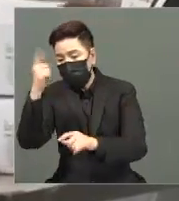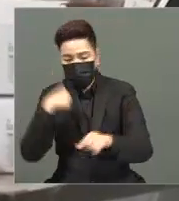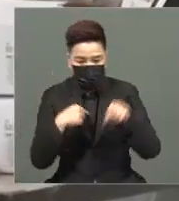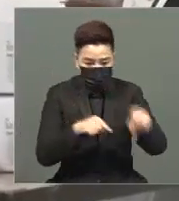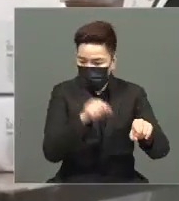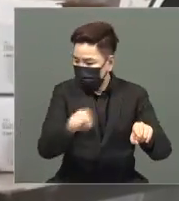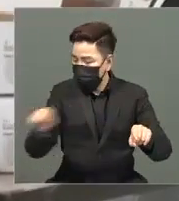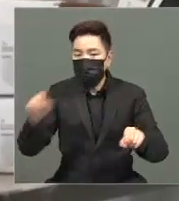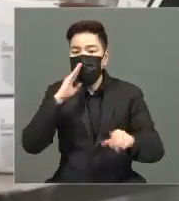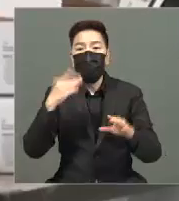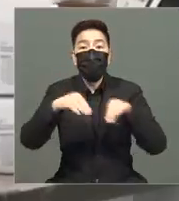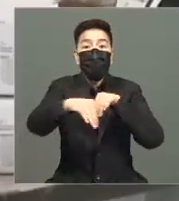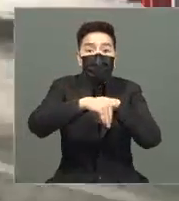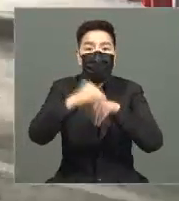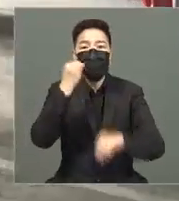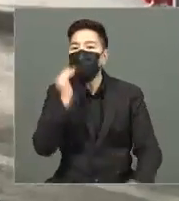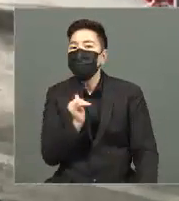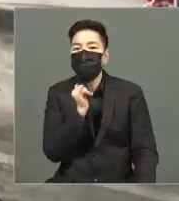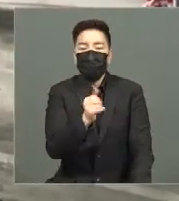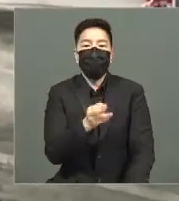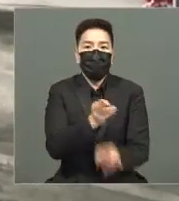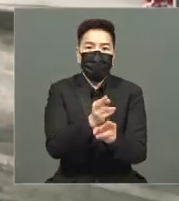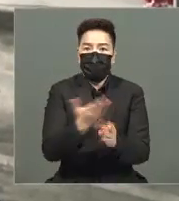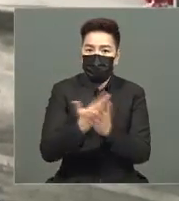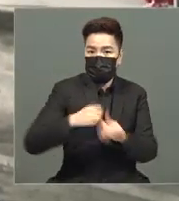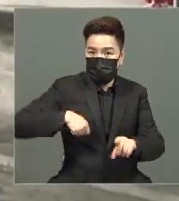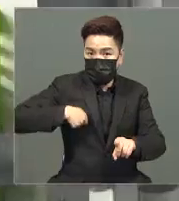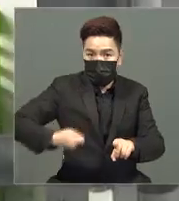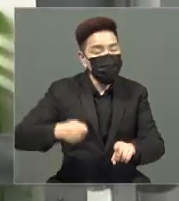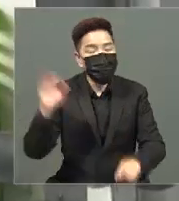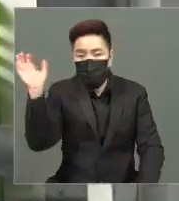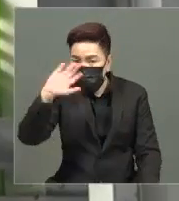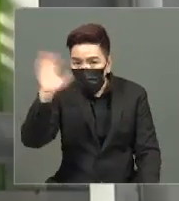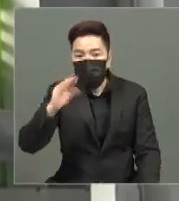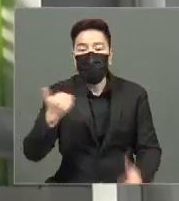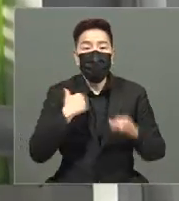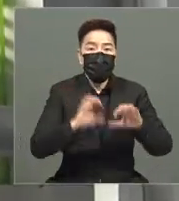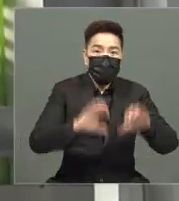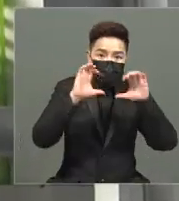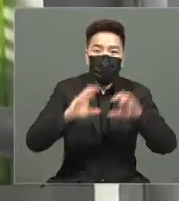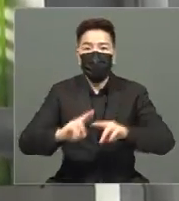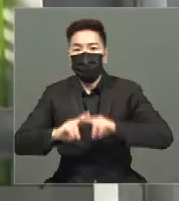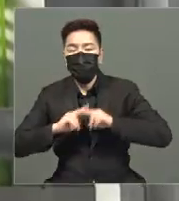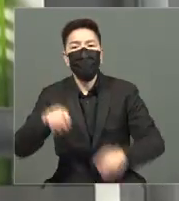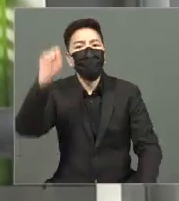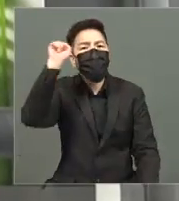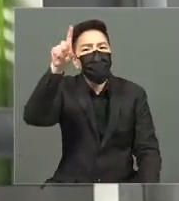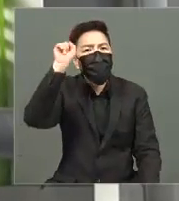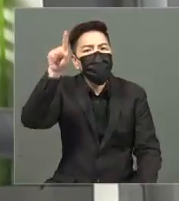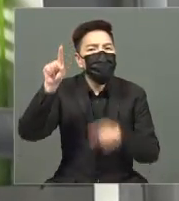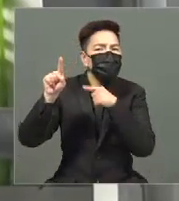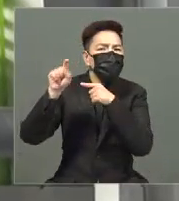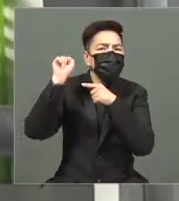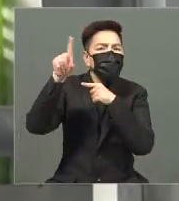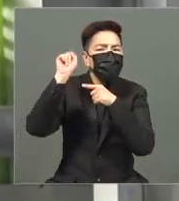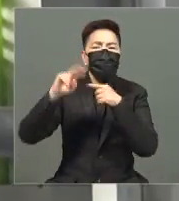ในหน่วยบริการที่ใกล้บ้านที่สุดโดยที่ไม่เสียค่าใช้จ่ายค่ะแต่ว่าจะเป็นมีพระเอกกะชนคำว่าฉุกเฉินได้หมายถึงอะไร